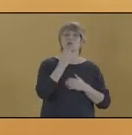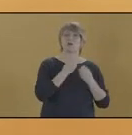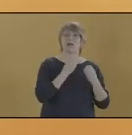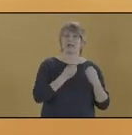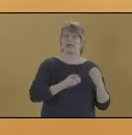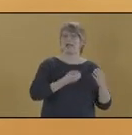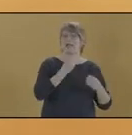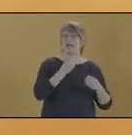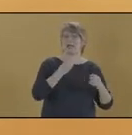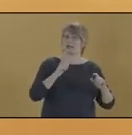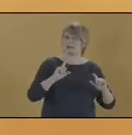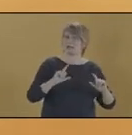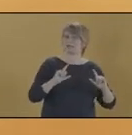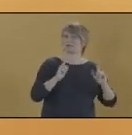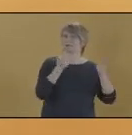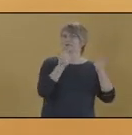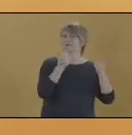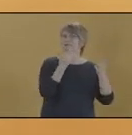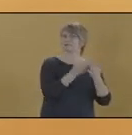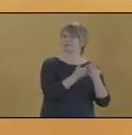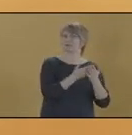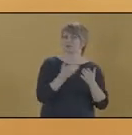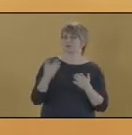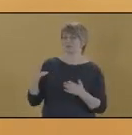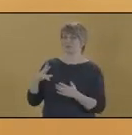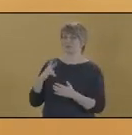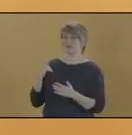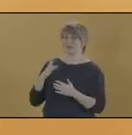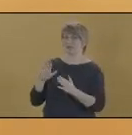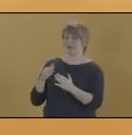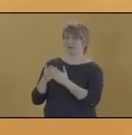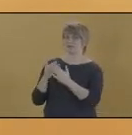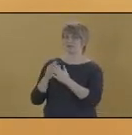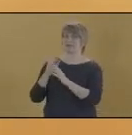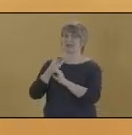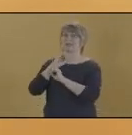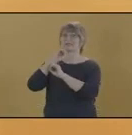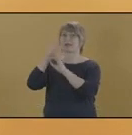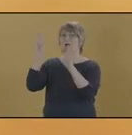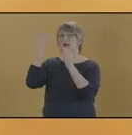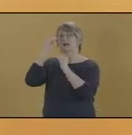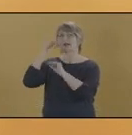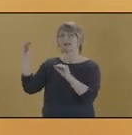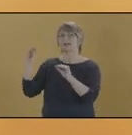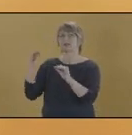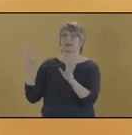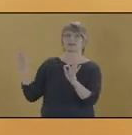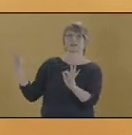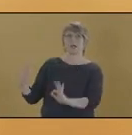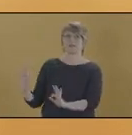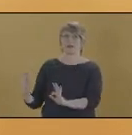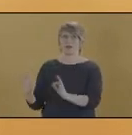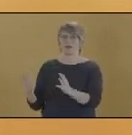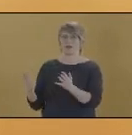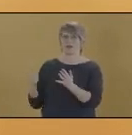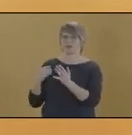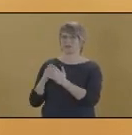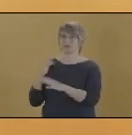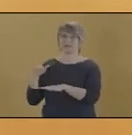dargestellt. Dahingehend sind die Nachrichten bei privaten Anbietern schon eher von einer gewissen Dramatik. Es werden